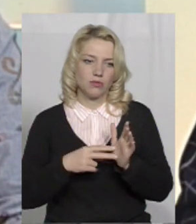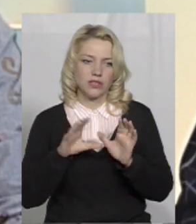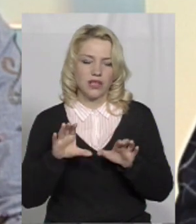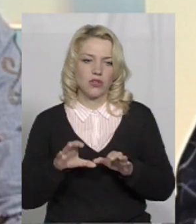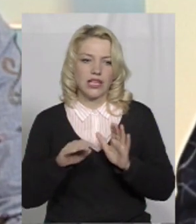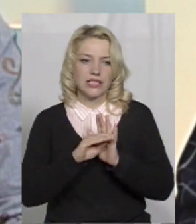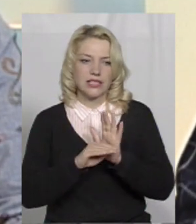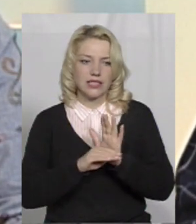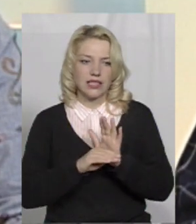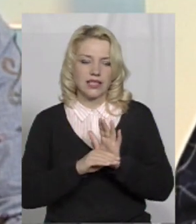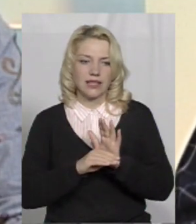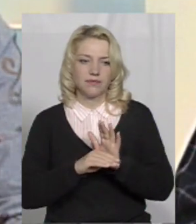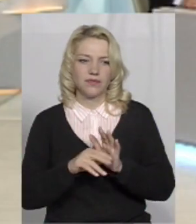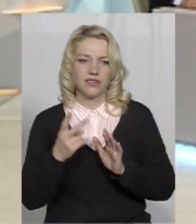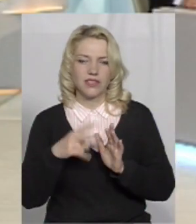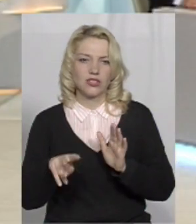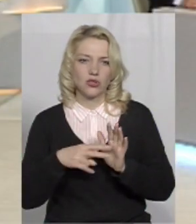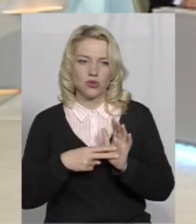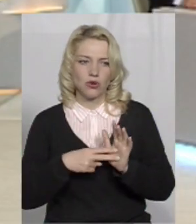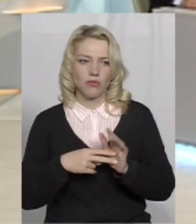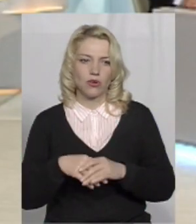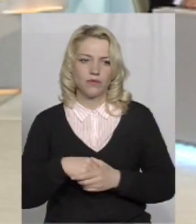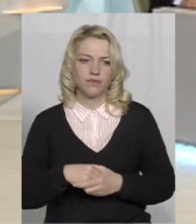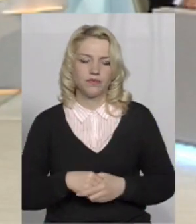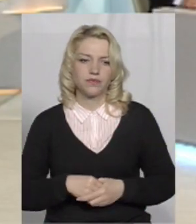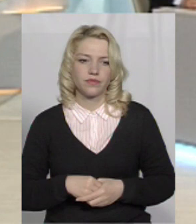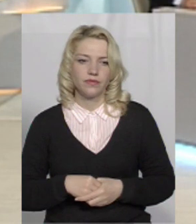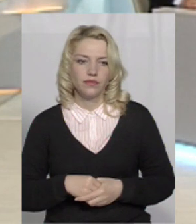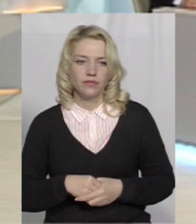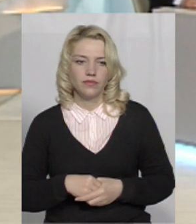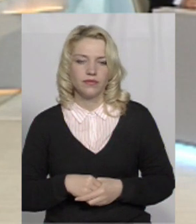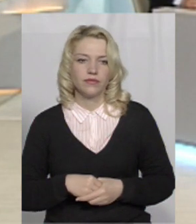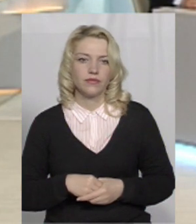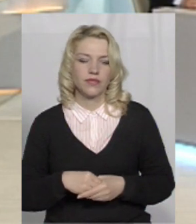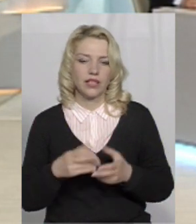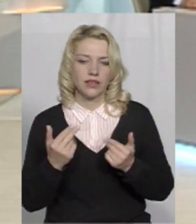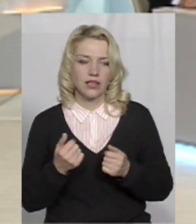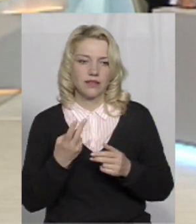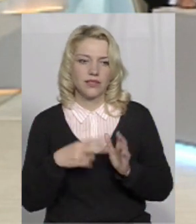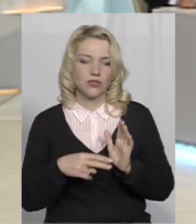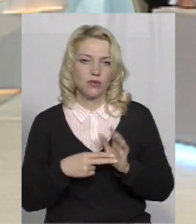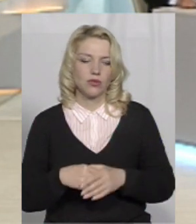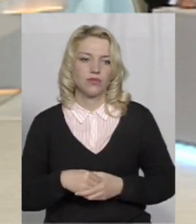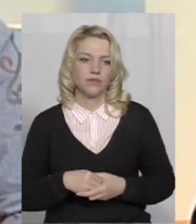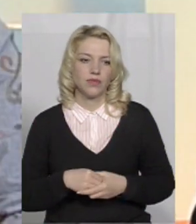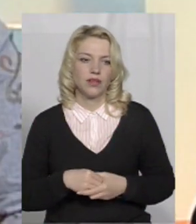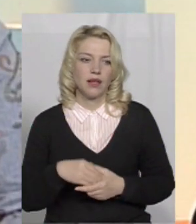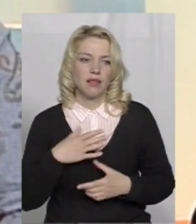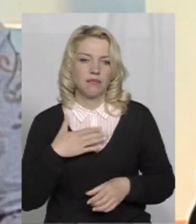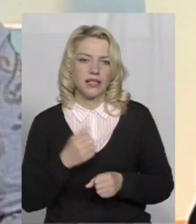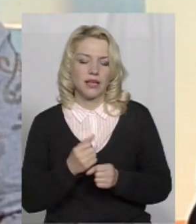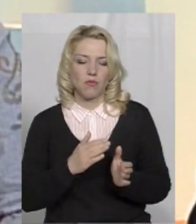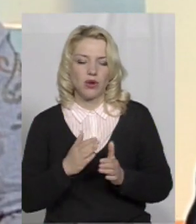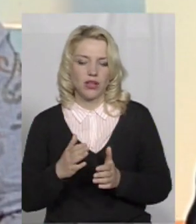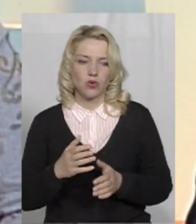цьому законі? Так, да, стаття, чекайте, 27, по-моєму. Да, 27-му, так, претензії,